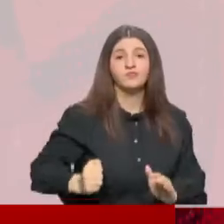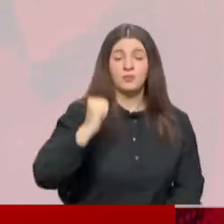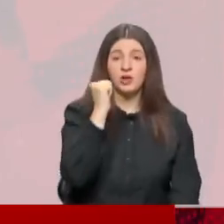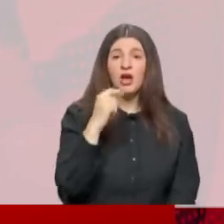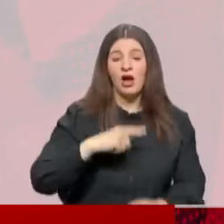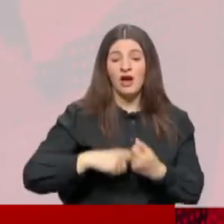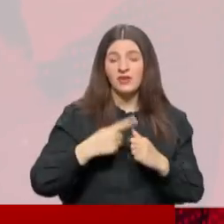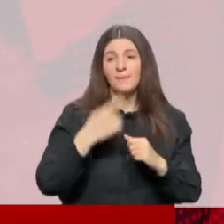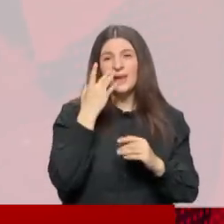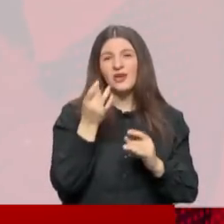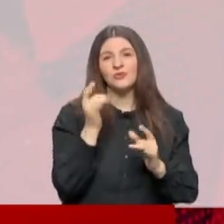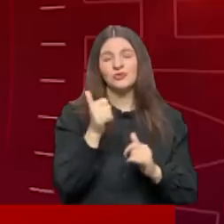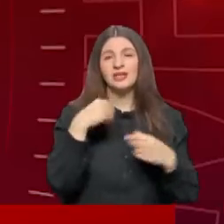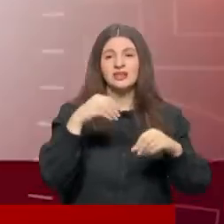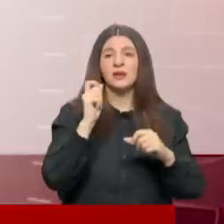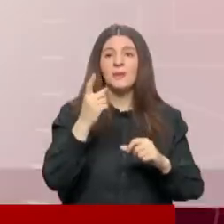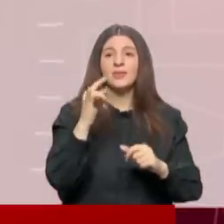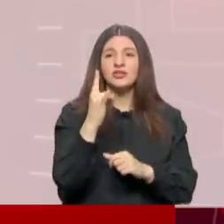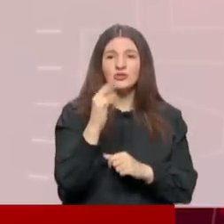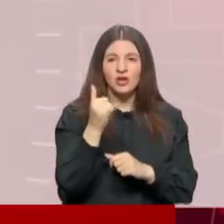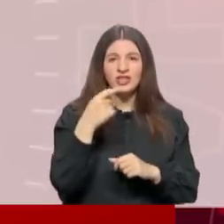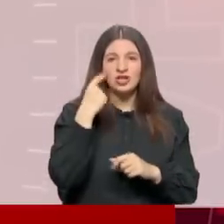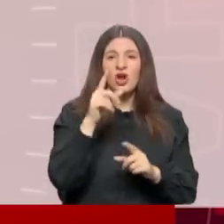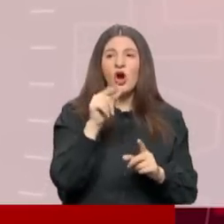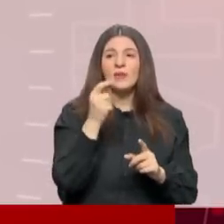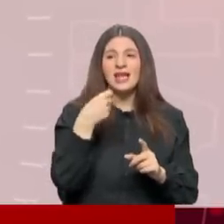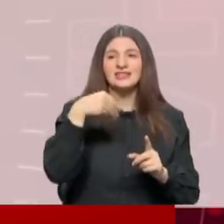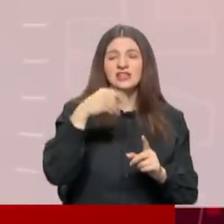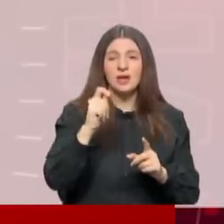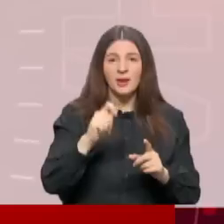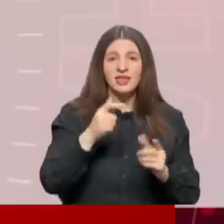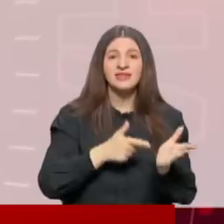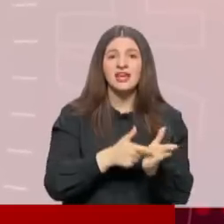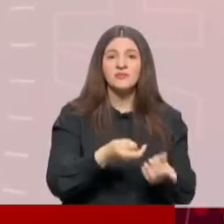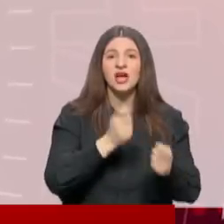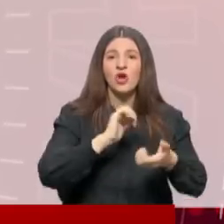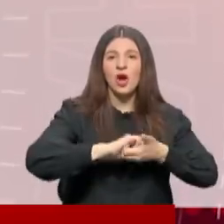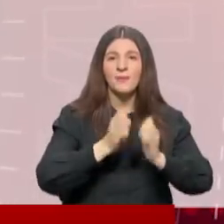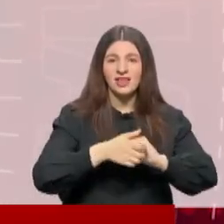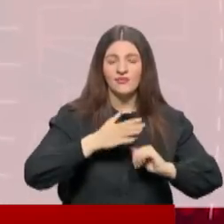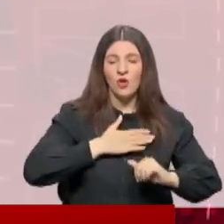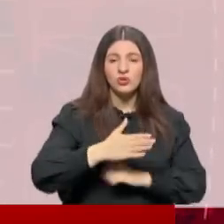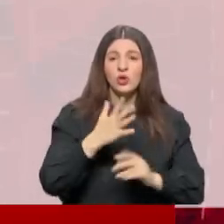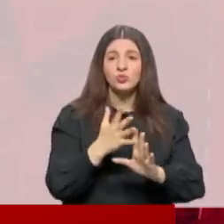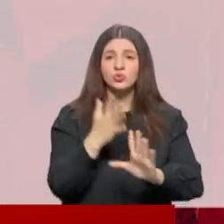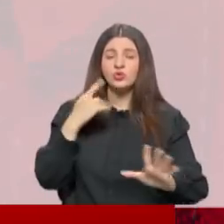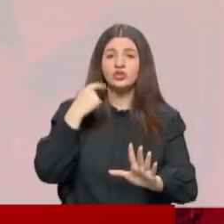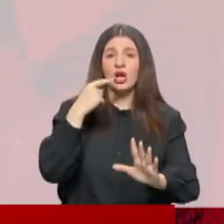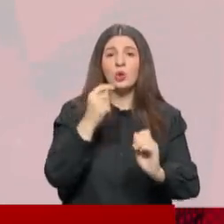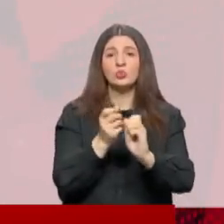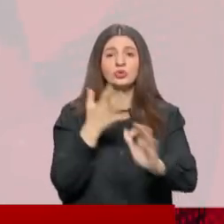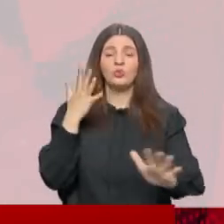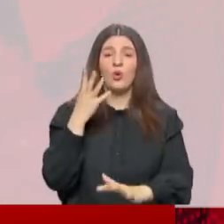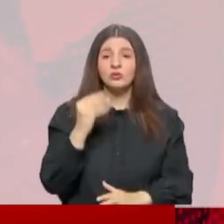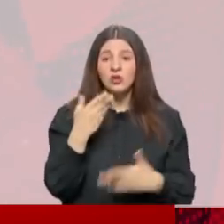dayandı. Haftanın belli günleri satış yapan 1 kilogram şekeri 11 liraya satan tarım kredi kooperatifleri önünde uzun şeker kuyrukları